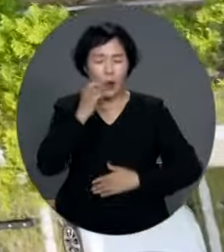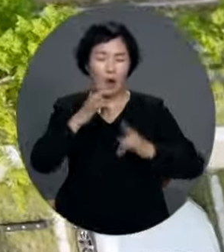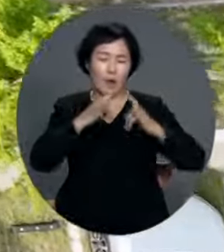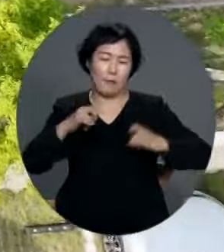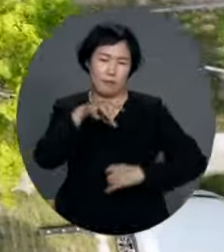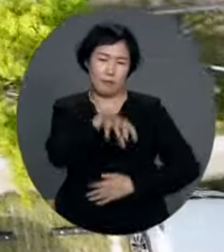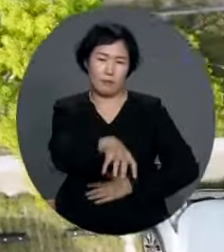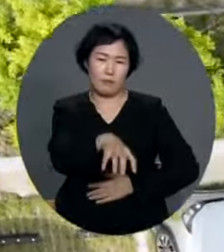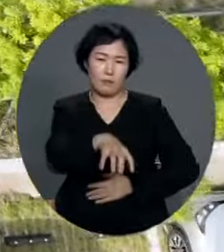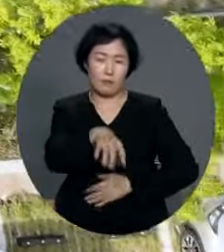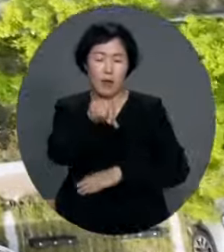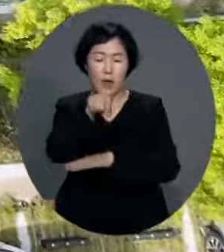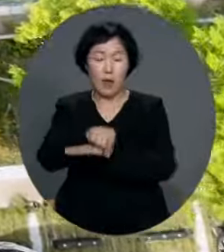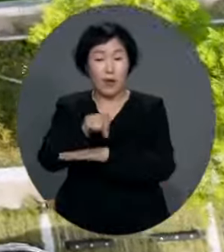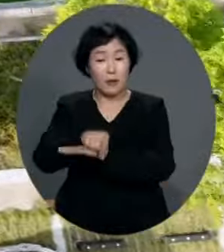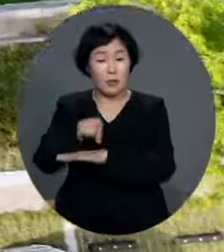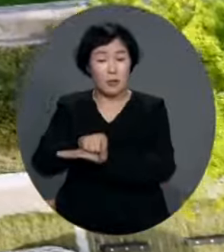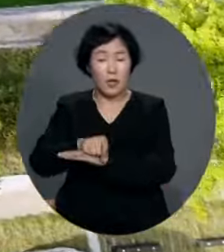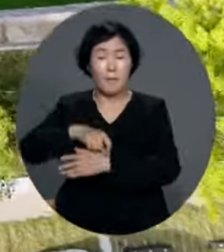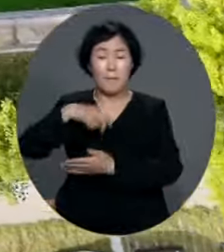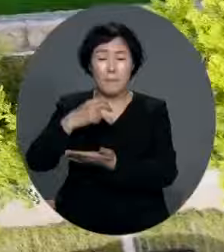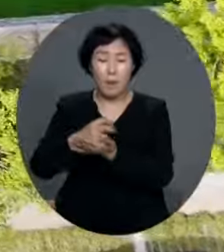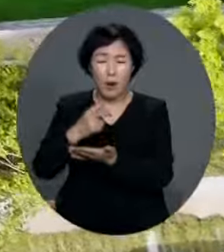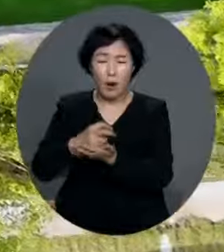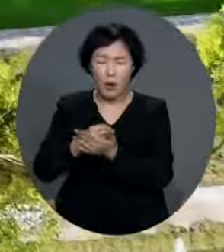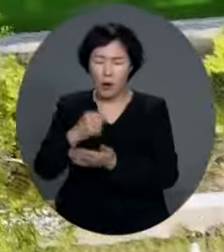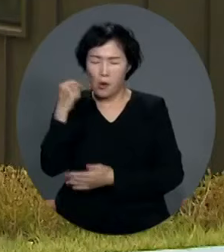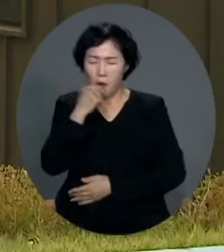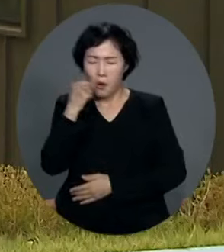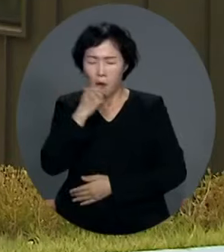캠핑장. 행정당국이 법 적용을 꼼꼼히